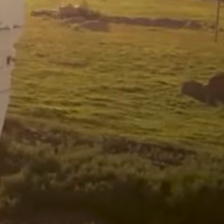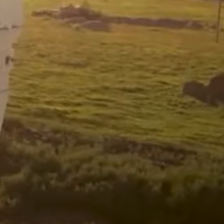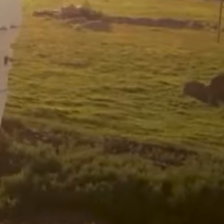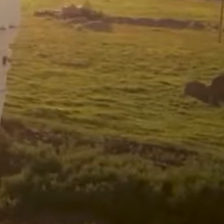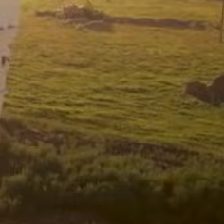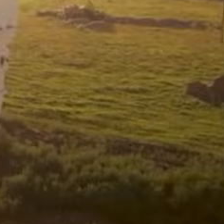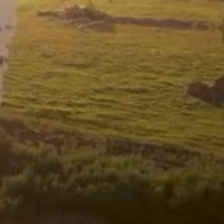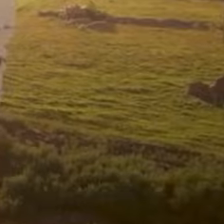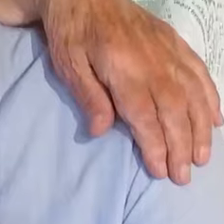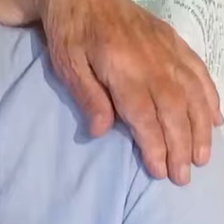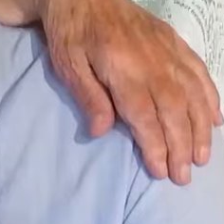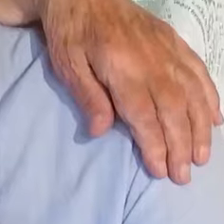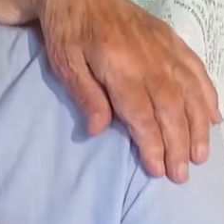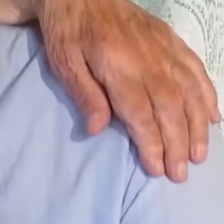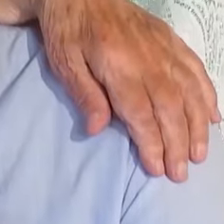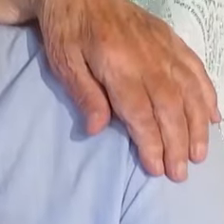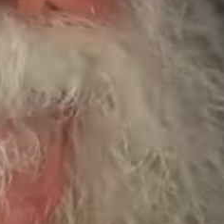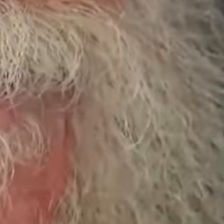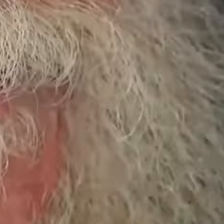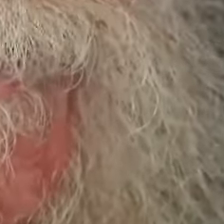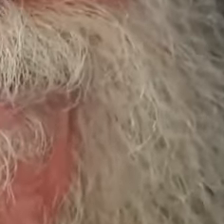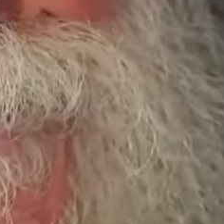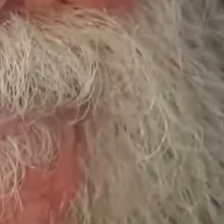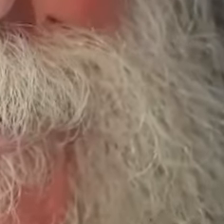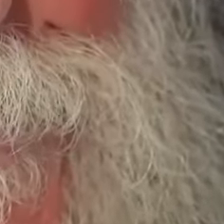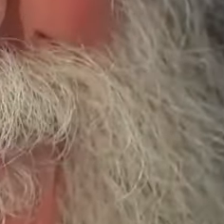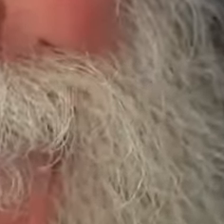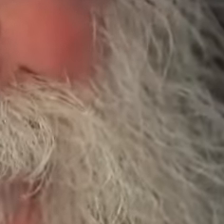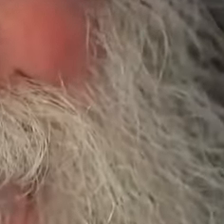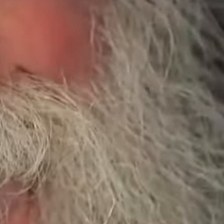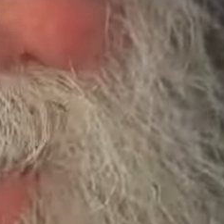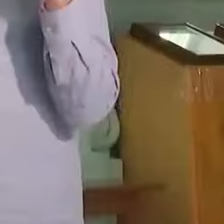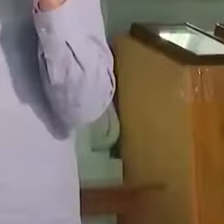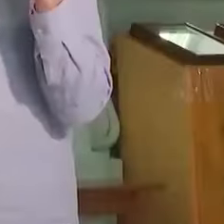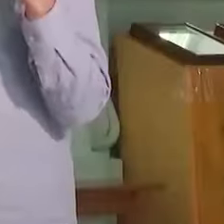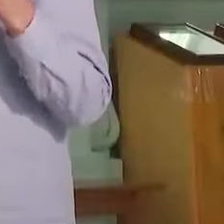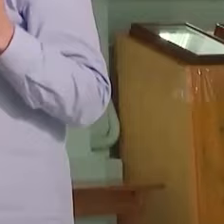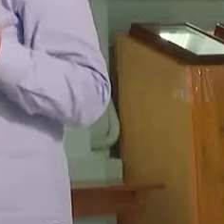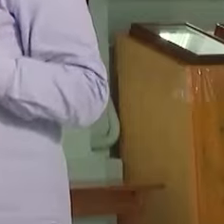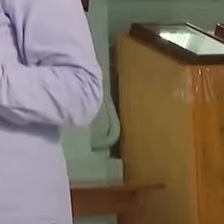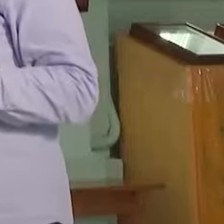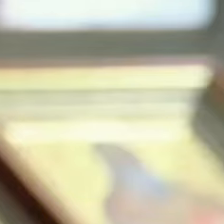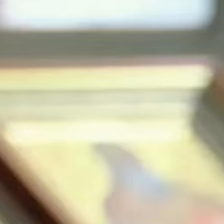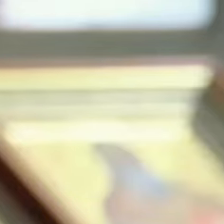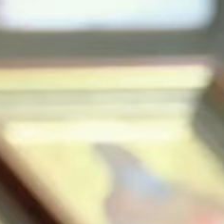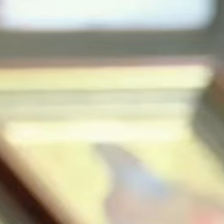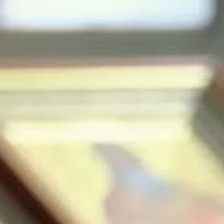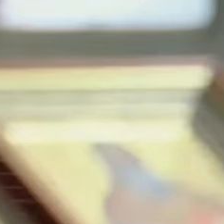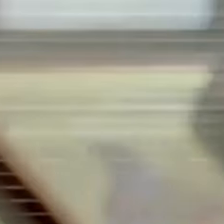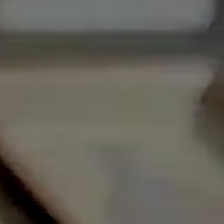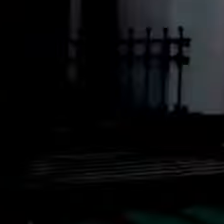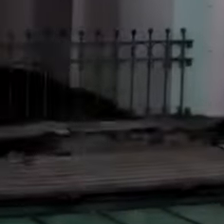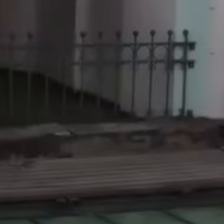не видно. Я не прошу этого, потому что я считаю себя недостойным. А я не свечусь, почему? Нет,